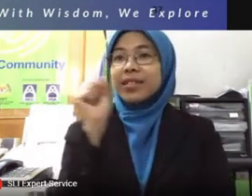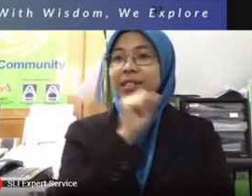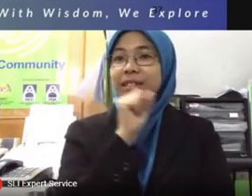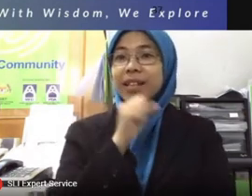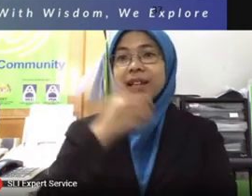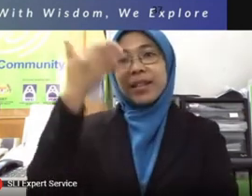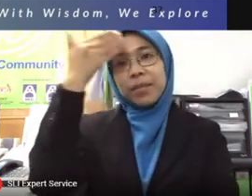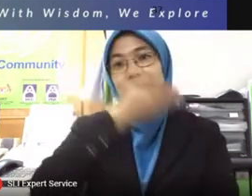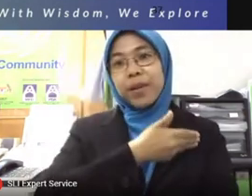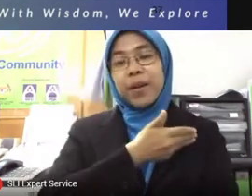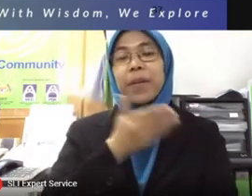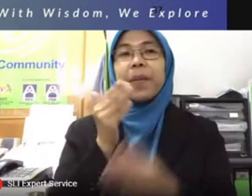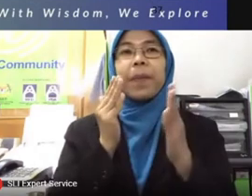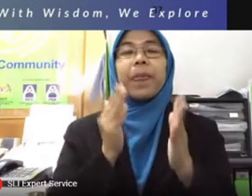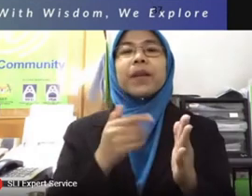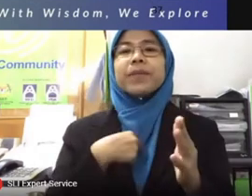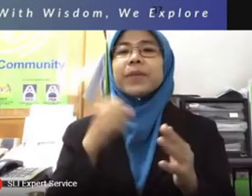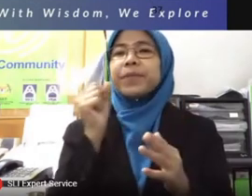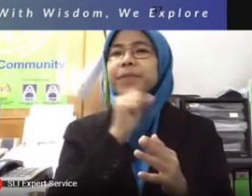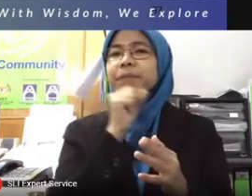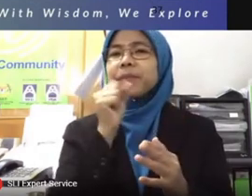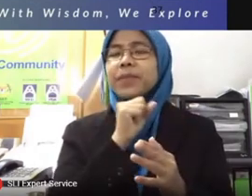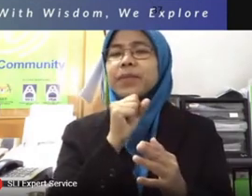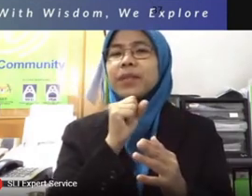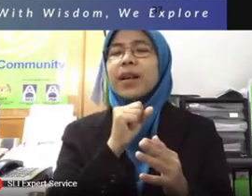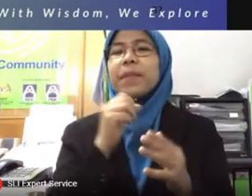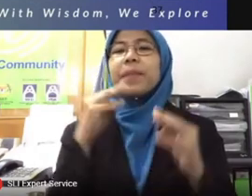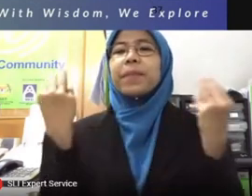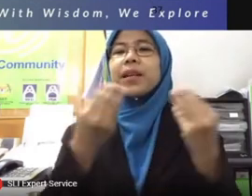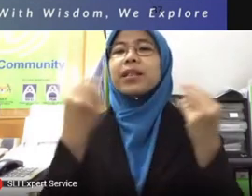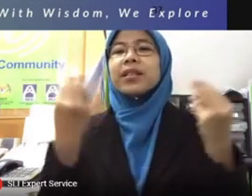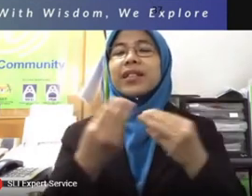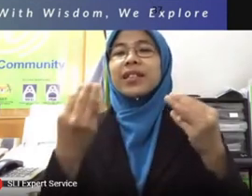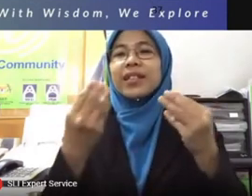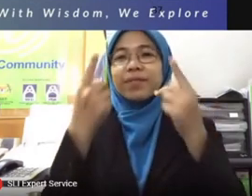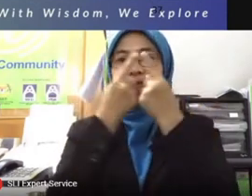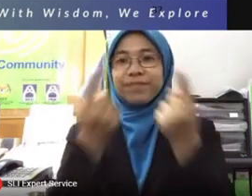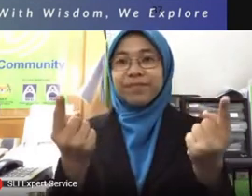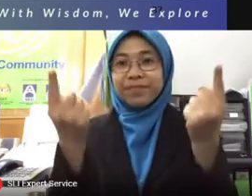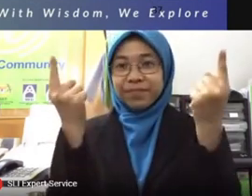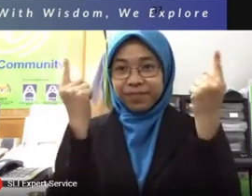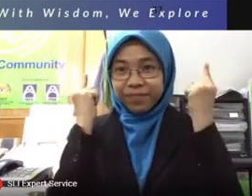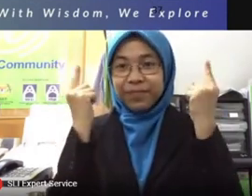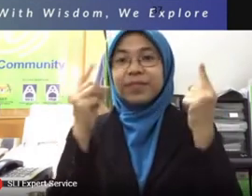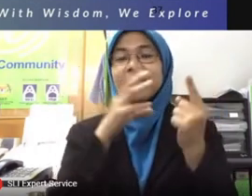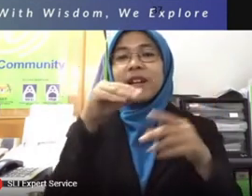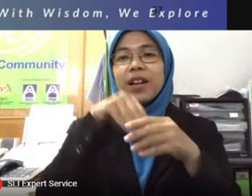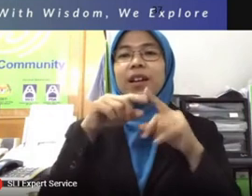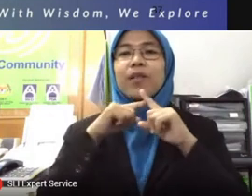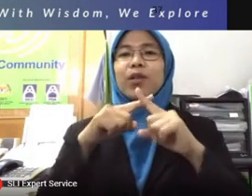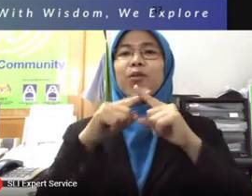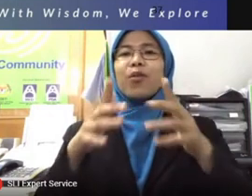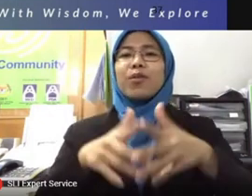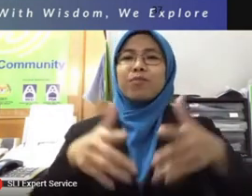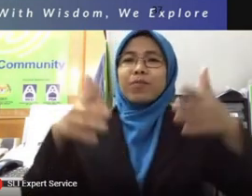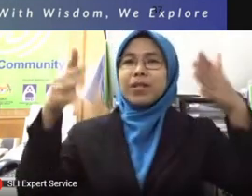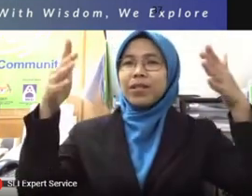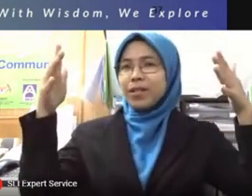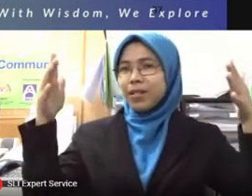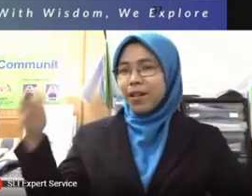orang yang contohnya saya bernyanyi dalam majlis convocation, dalam majlis istiadat convocation di dalam dewan yang besar dengan